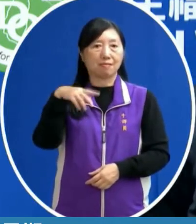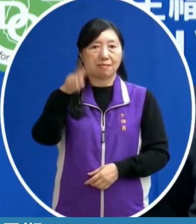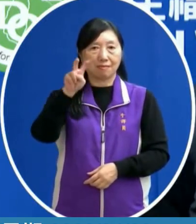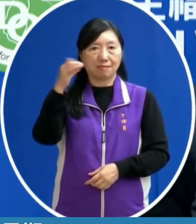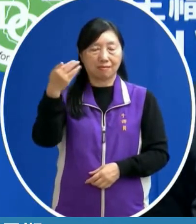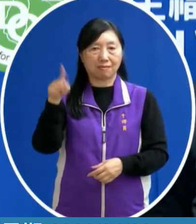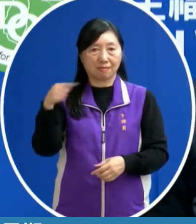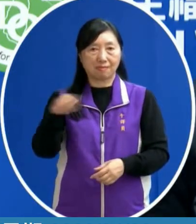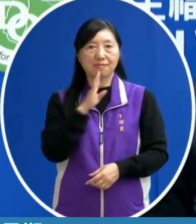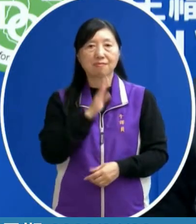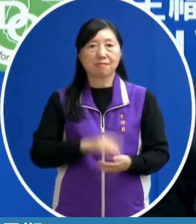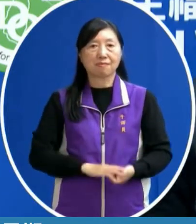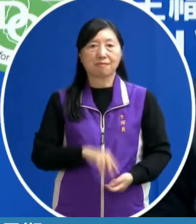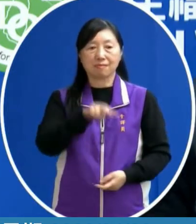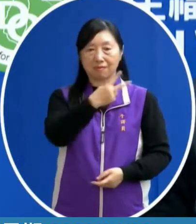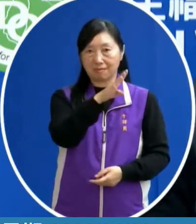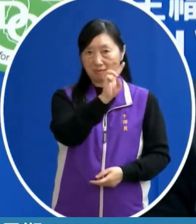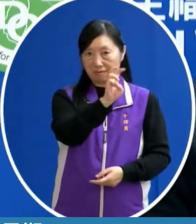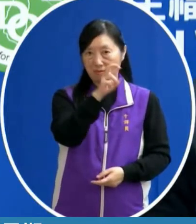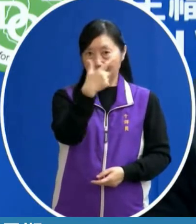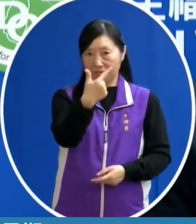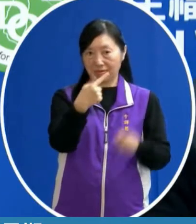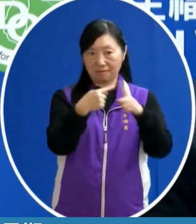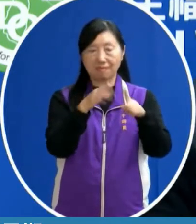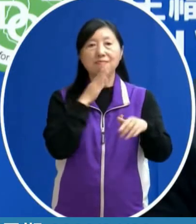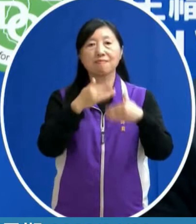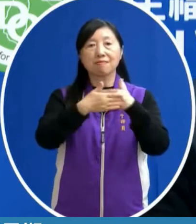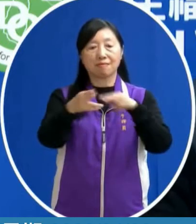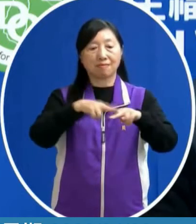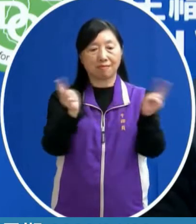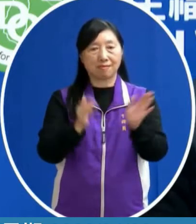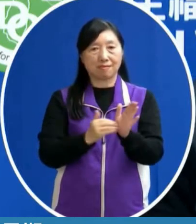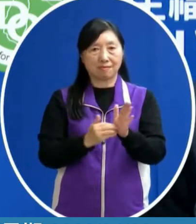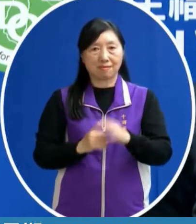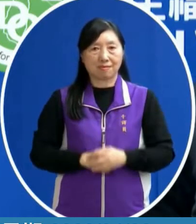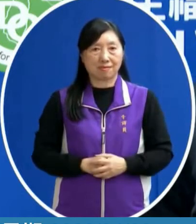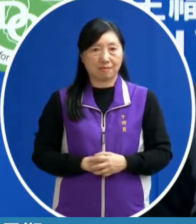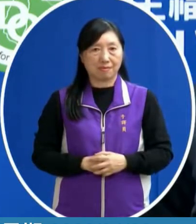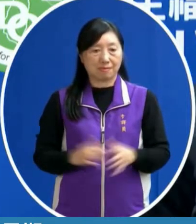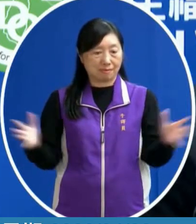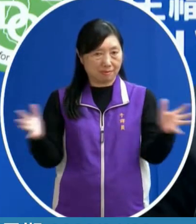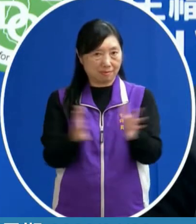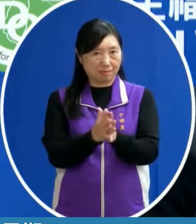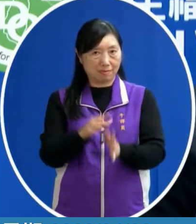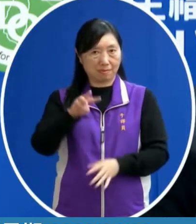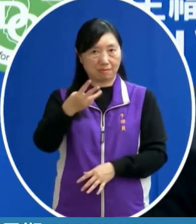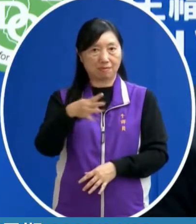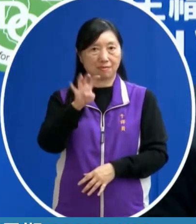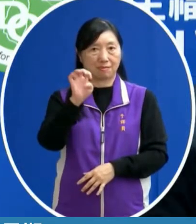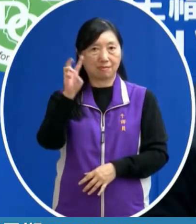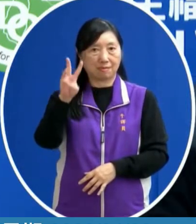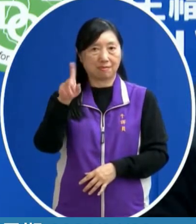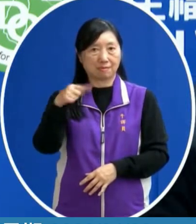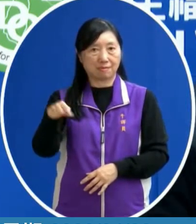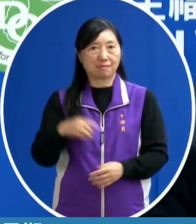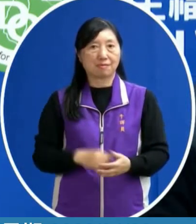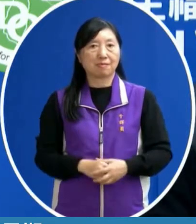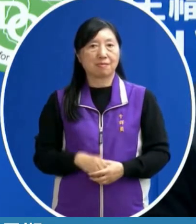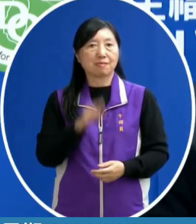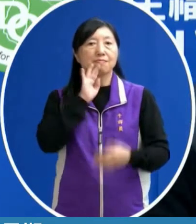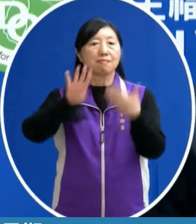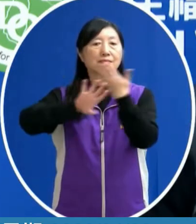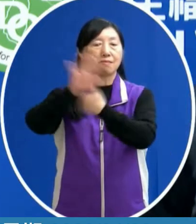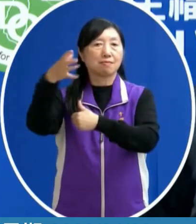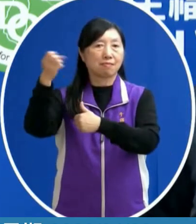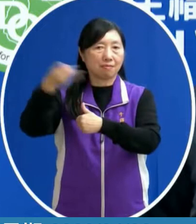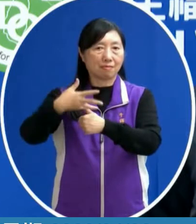那236人解隔离。好，那总共呢，343位哈是境外的移